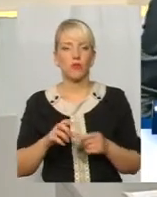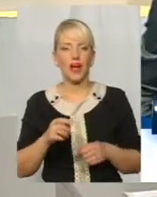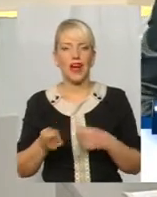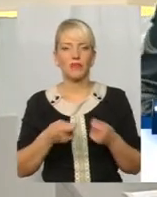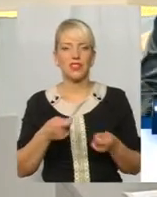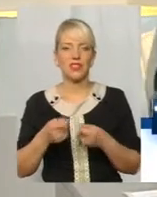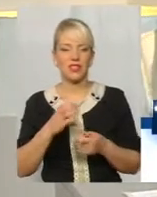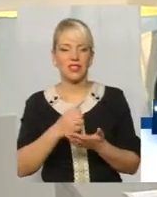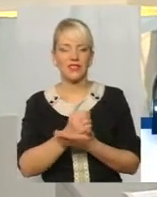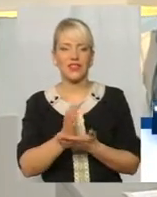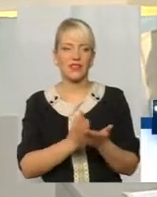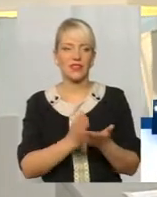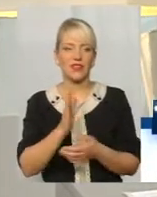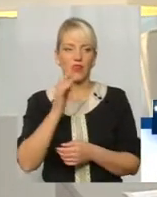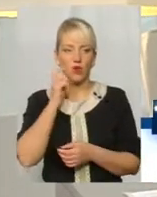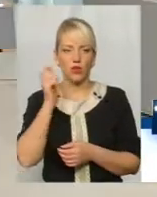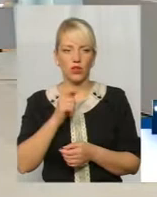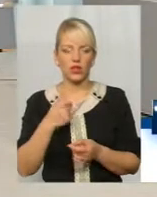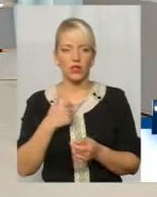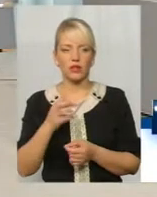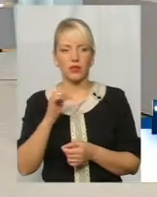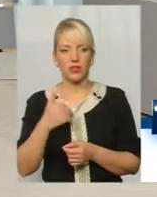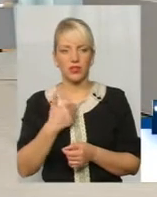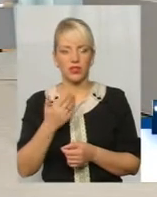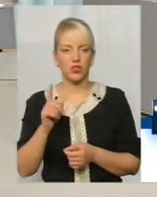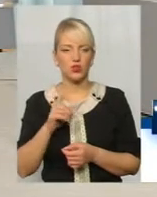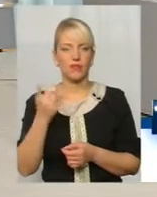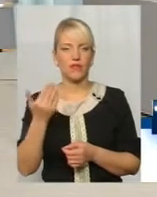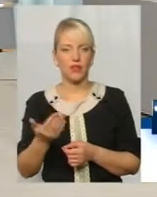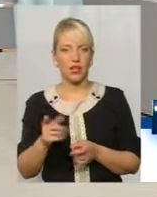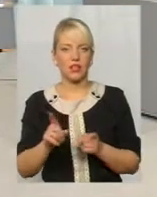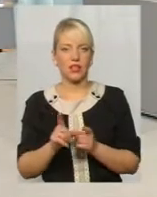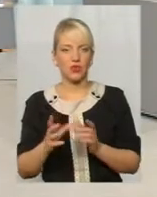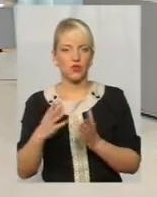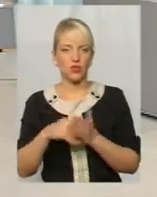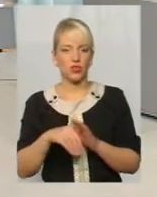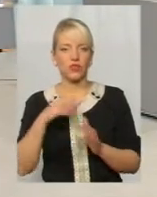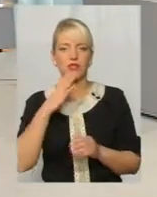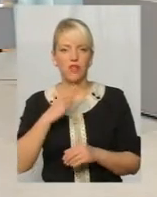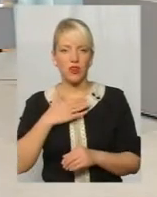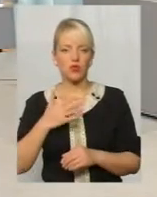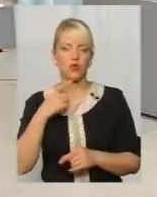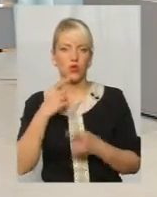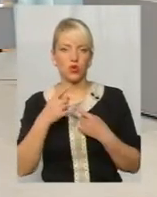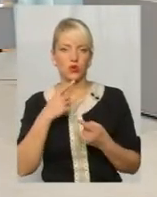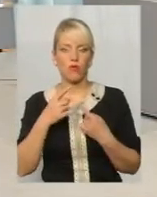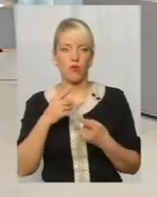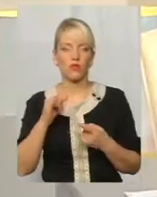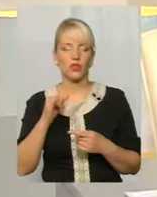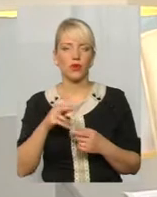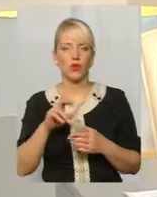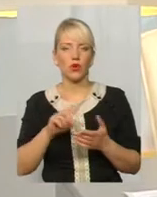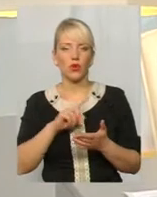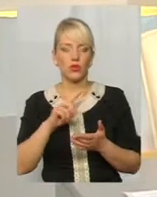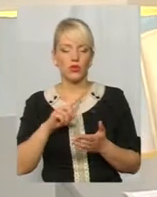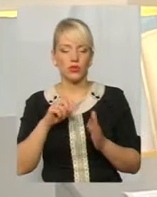адміністративних сервісів в Україні, я би хотіла, пані Світлано, щоб ви теж включилися в нашу розмову і по суті питання